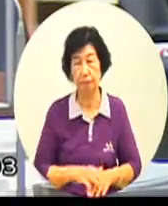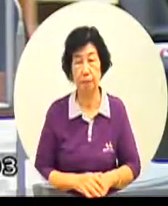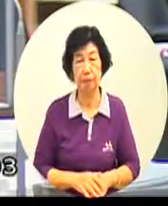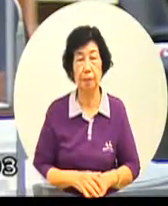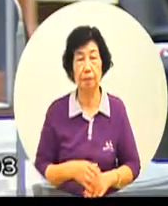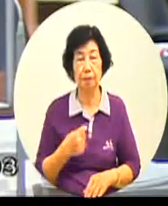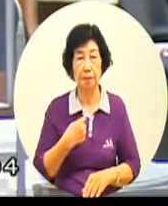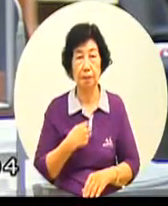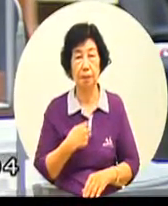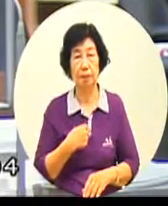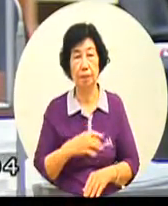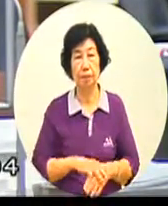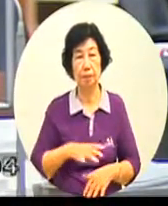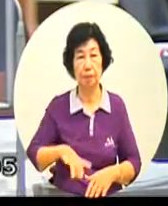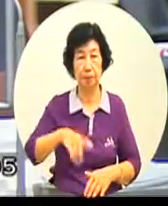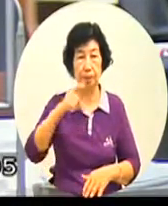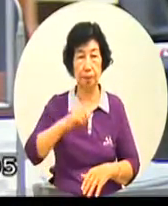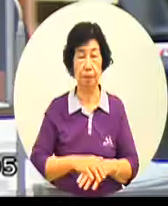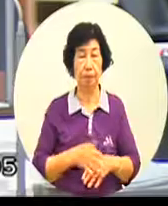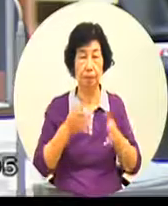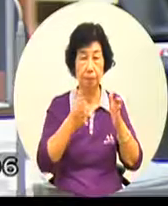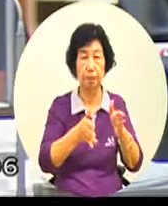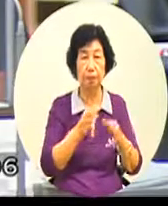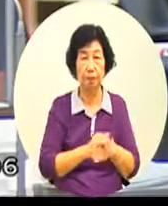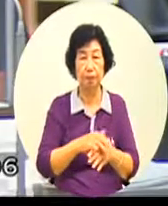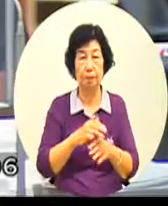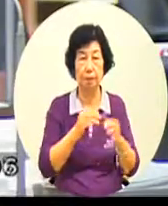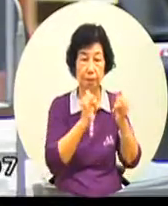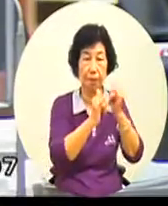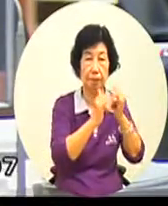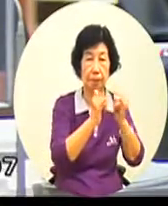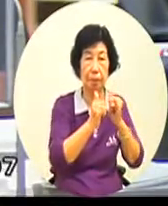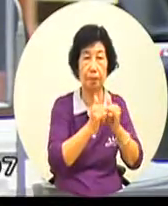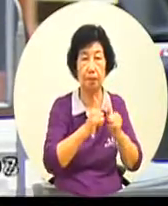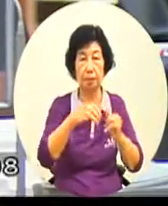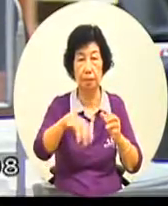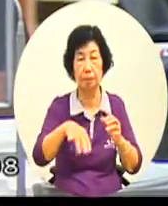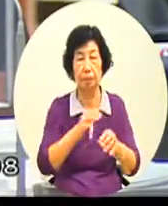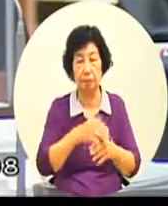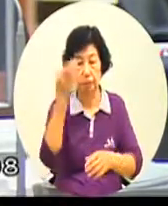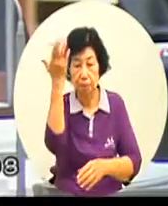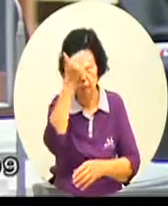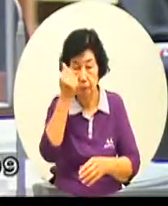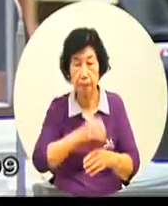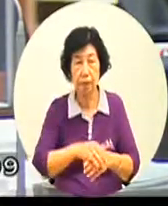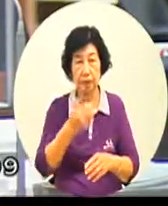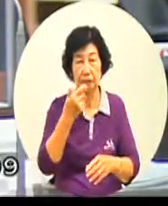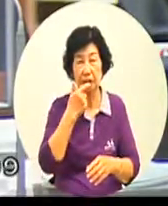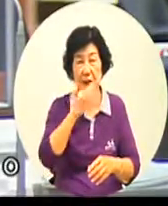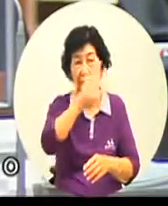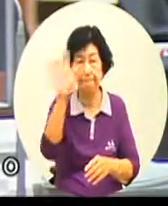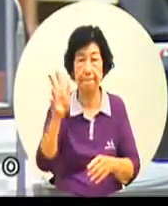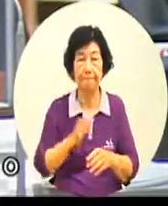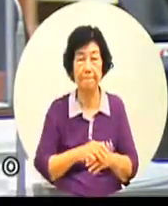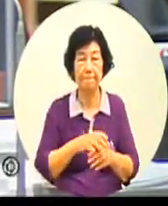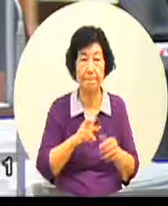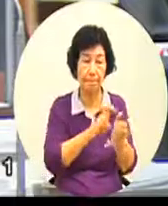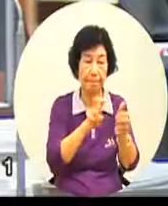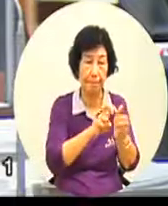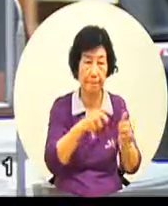呢，首先呢，还是针对我们社会局哈，针对我们老人日间照护的这个部分